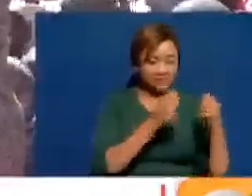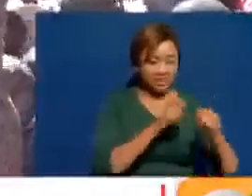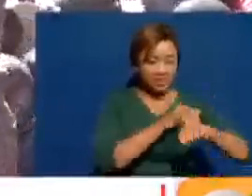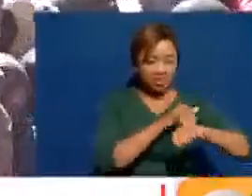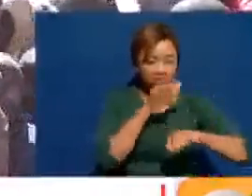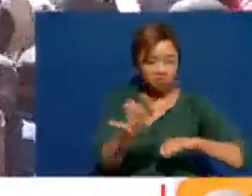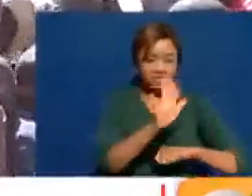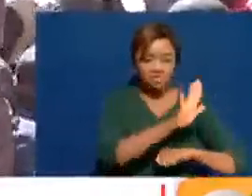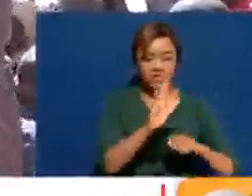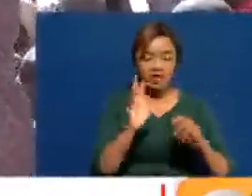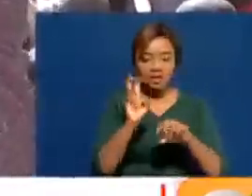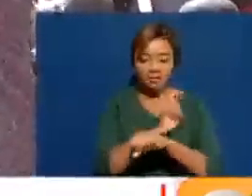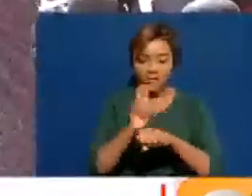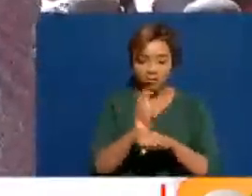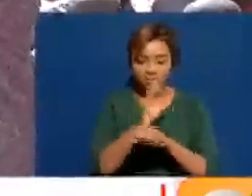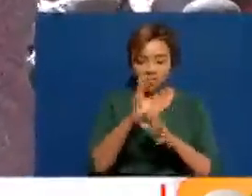inspectors hapa Kenya.